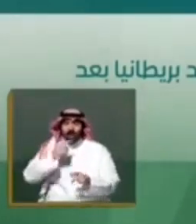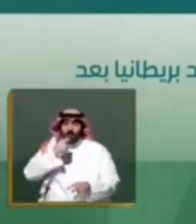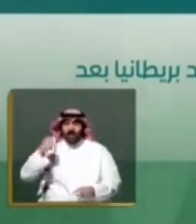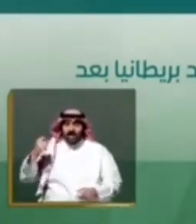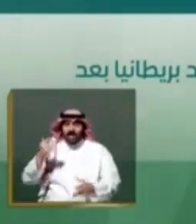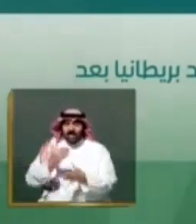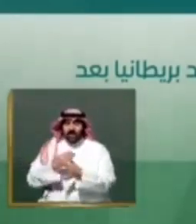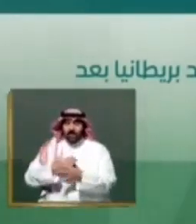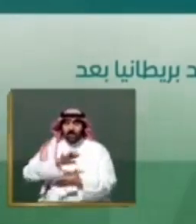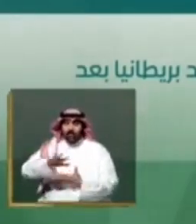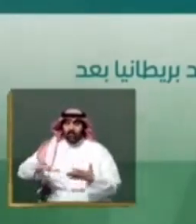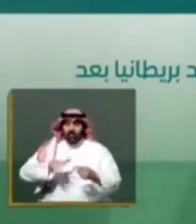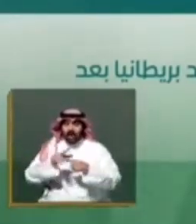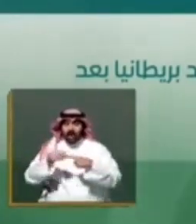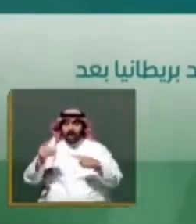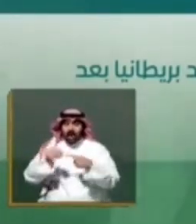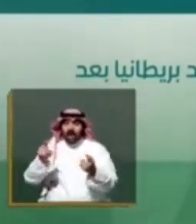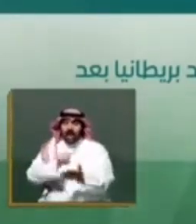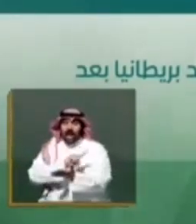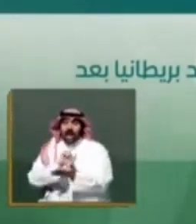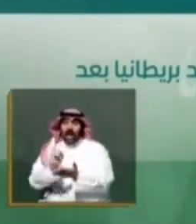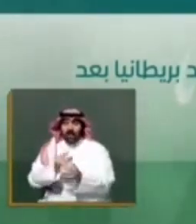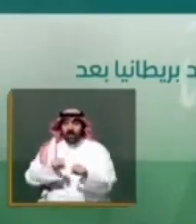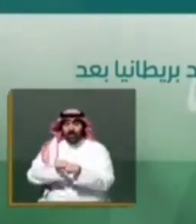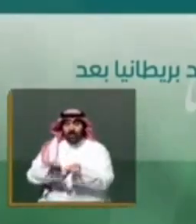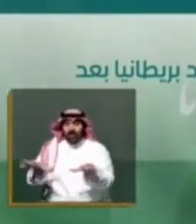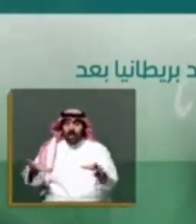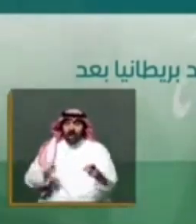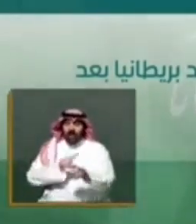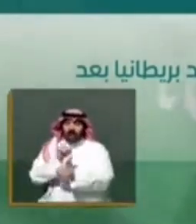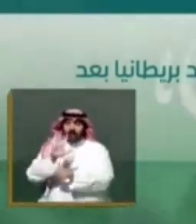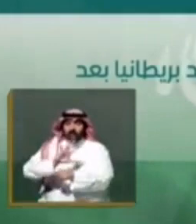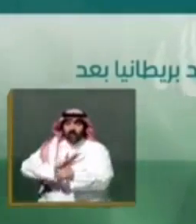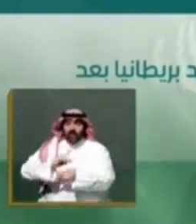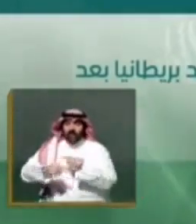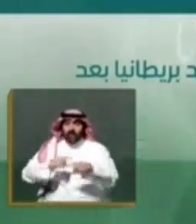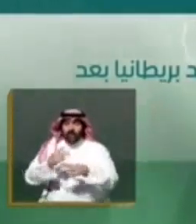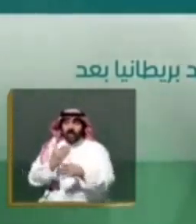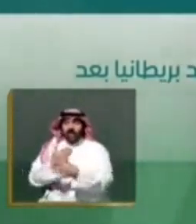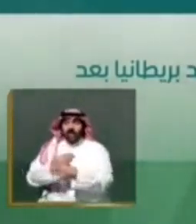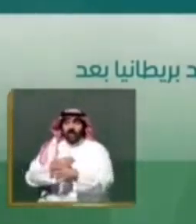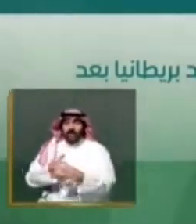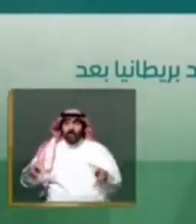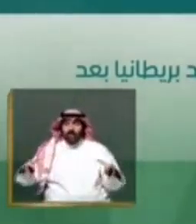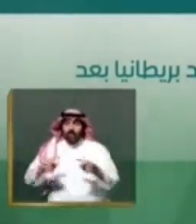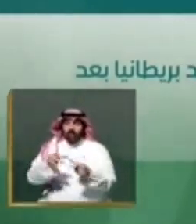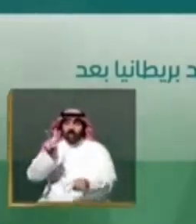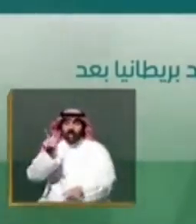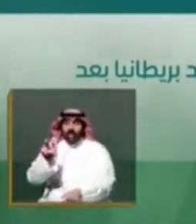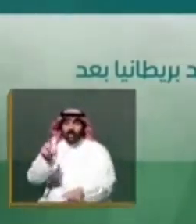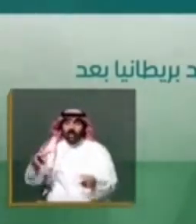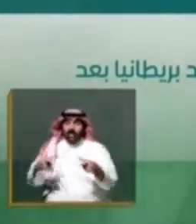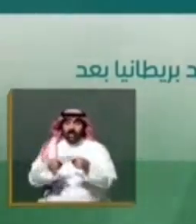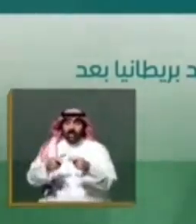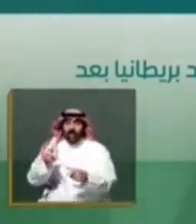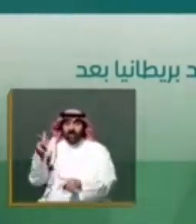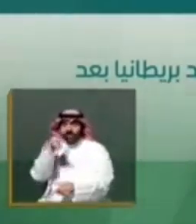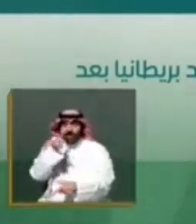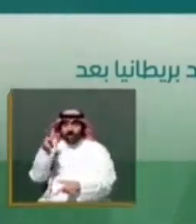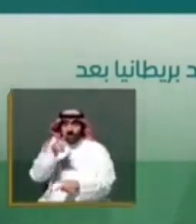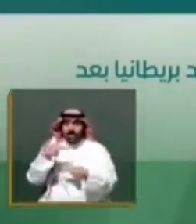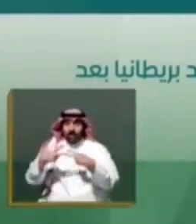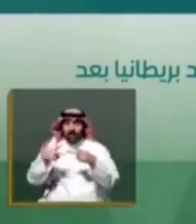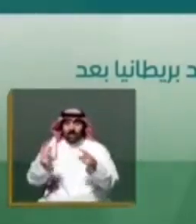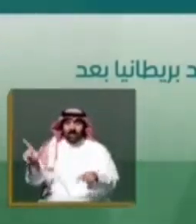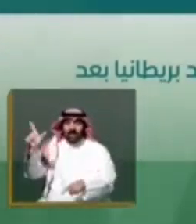تخفيف الآثار السلبية على العالم نتيجة انتشار جائحة كورونا المستجد من خلال قمة مجموعة العشرين الافتراضية